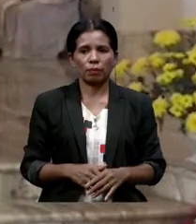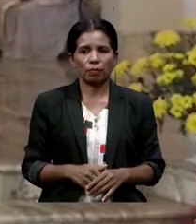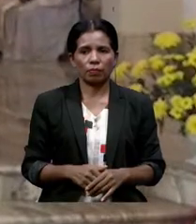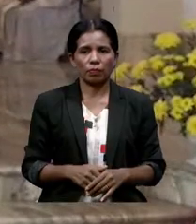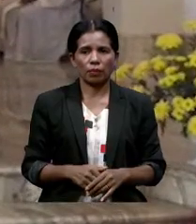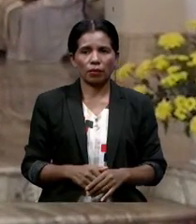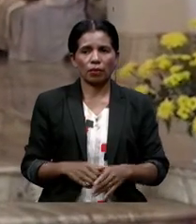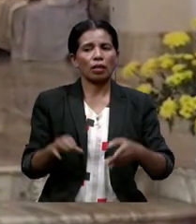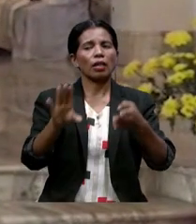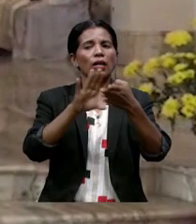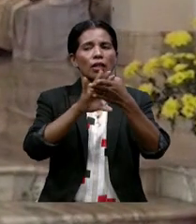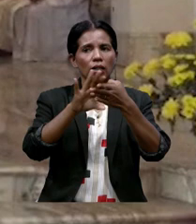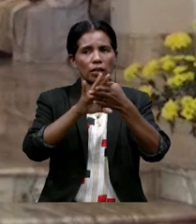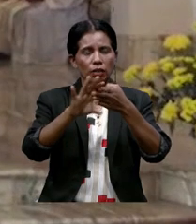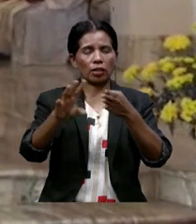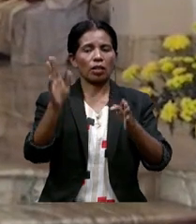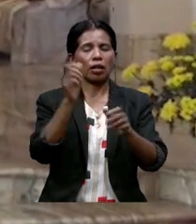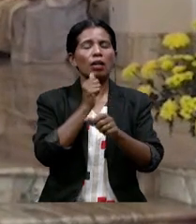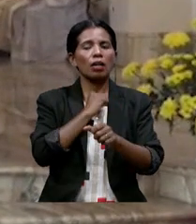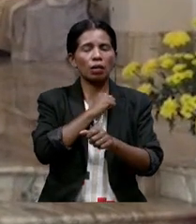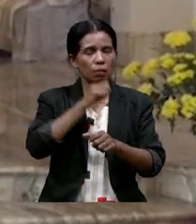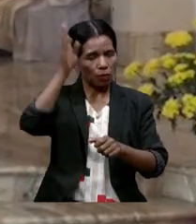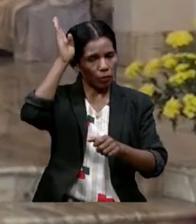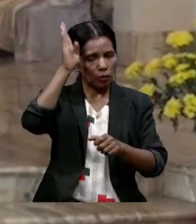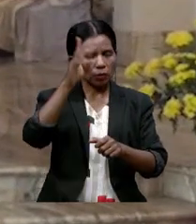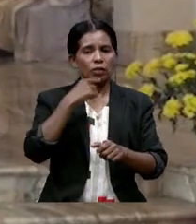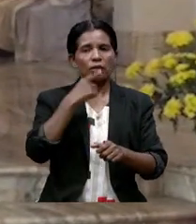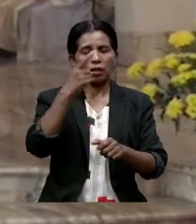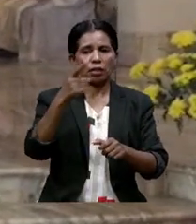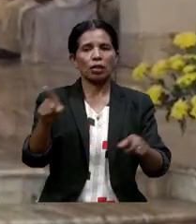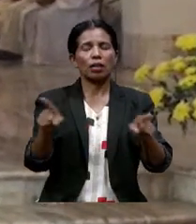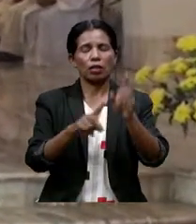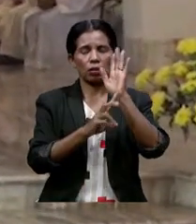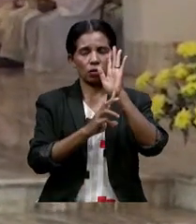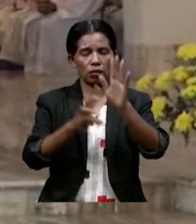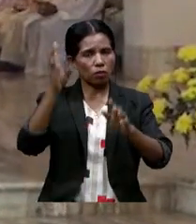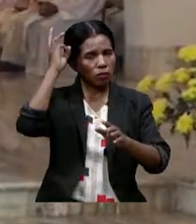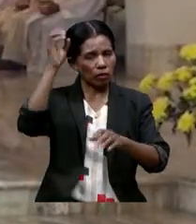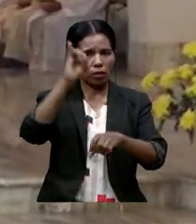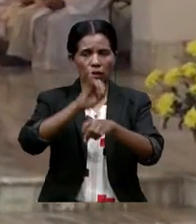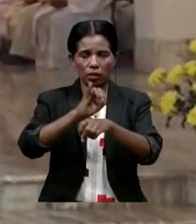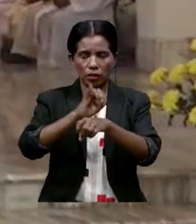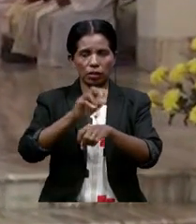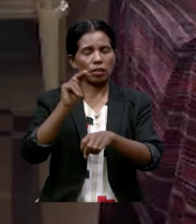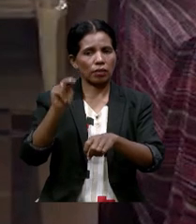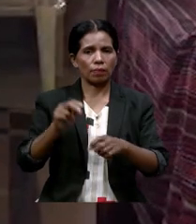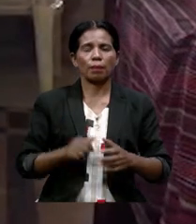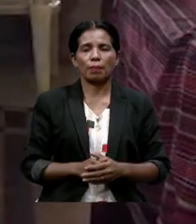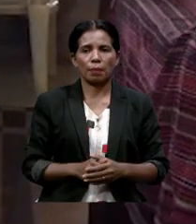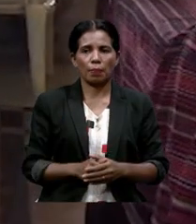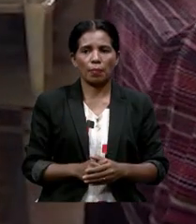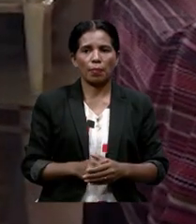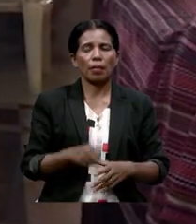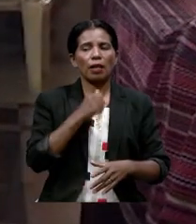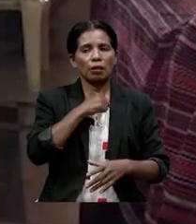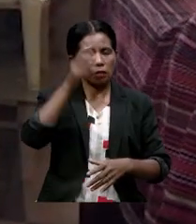Iha carta pastoral ne bispo sira temi aspetu nen debe sai preocupação igreja nian. Iha aspetu moral